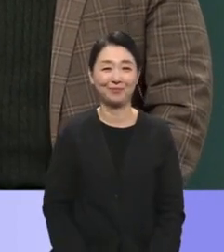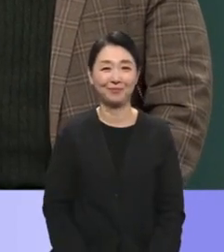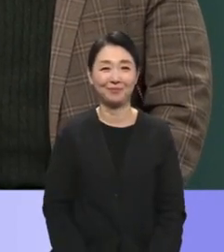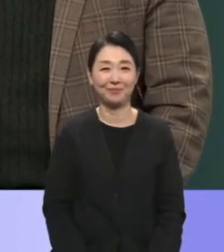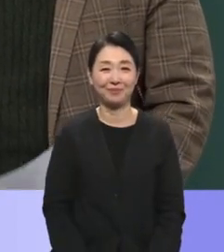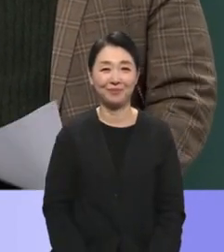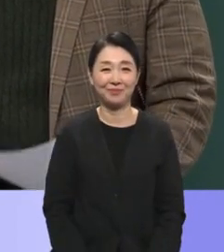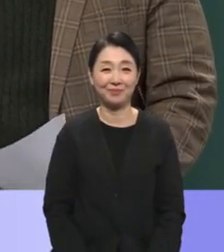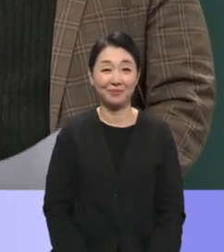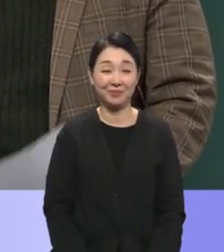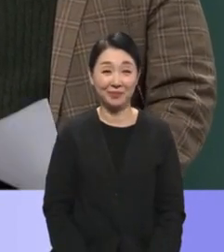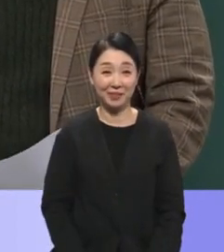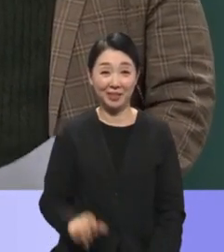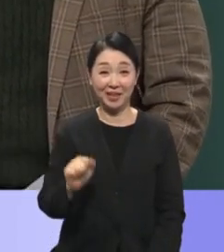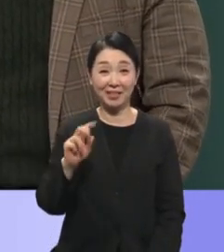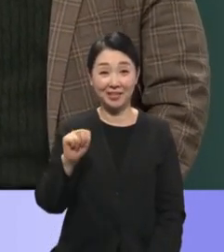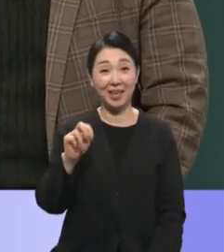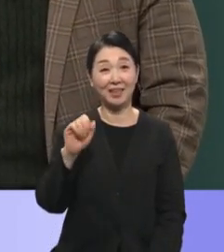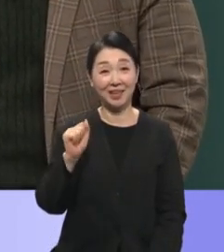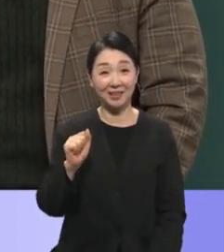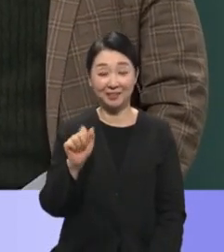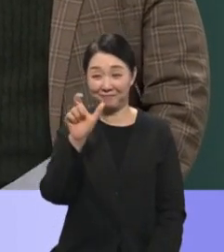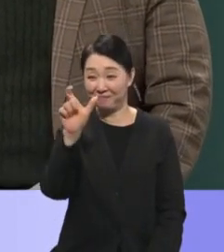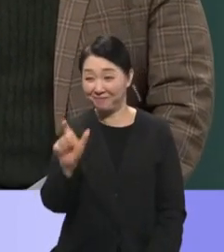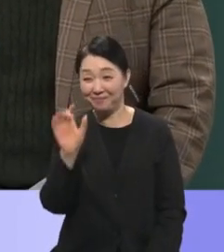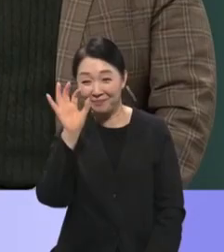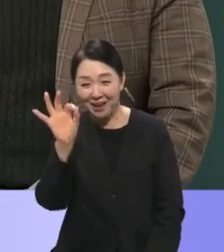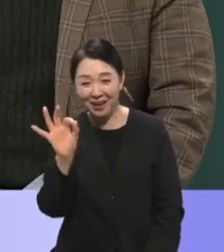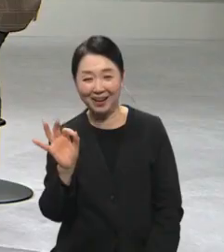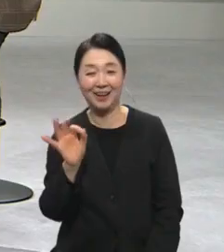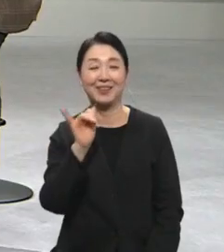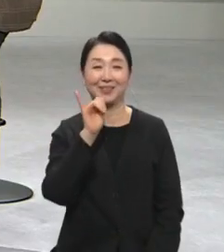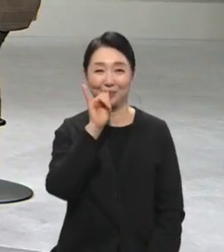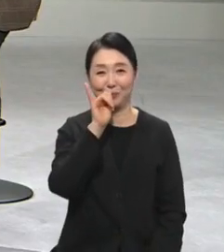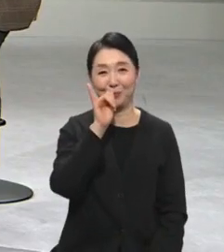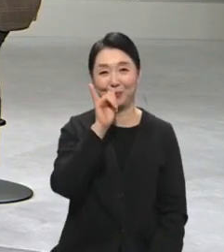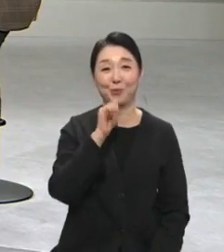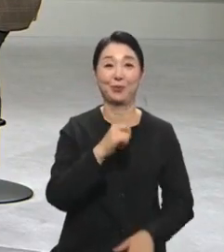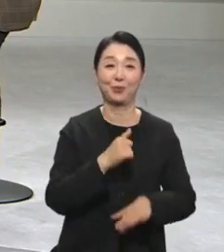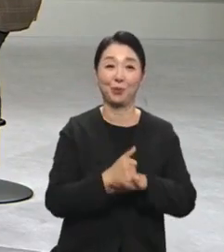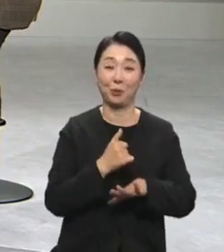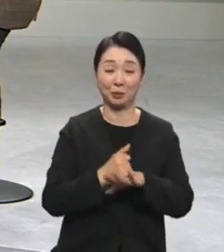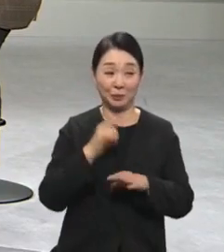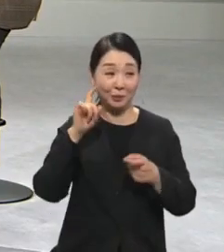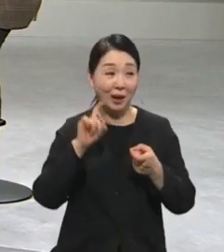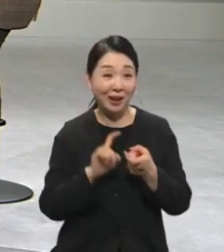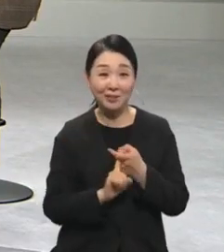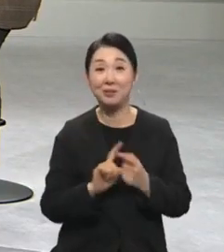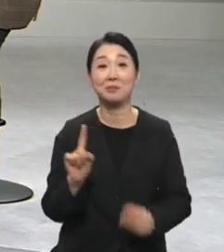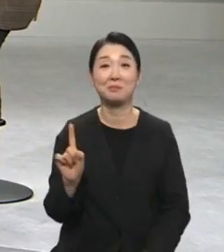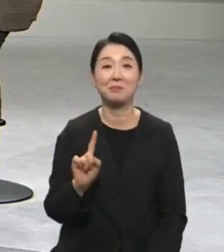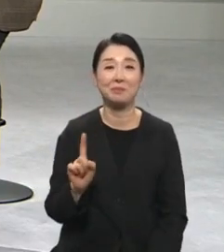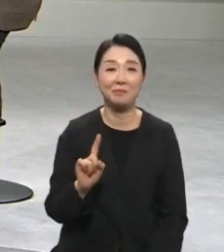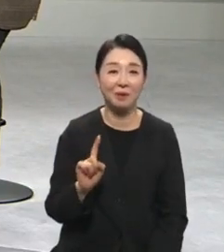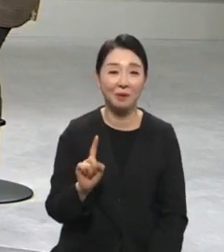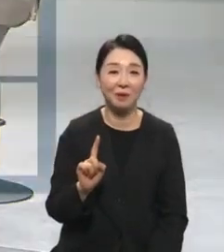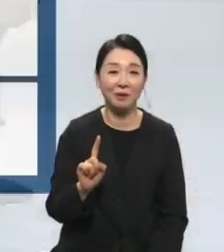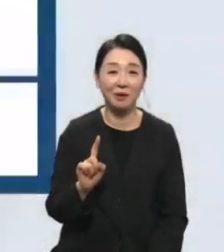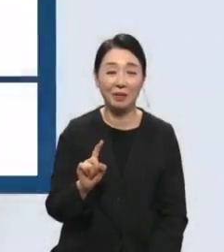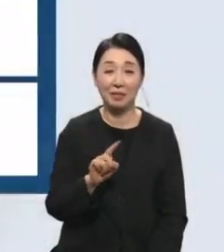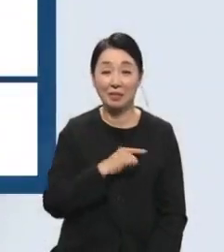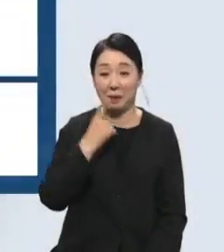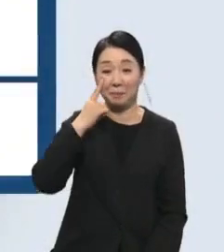누리꾼들 sns 좀 비슷한 반응들이 나온 거 같아요 그니까 결국에는 이러한 관심들 단 특히나 이제 제일 전